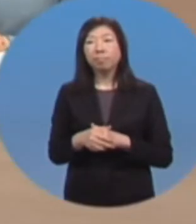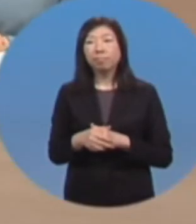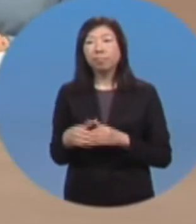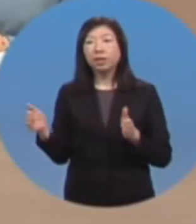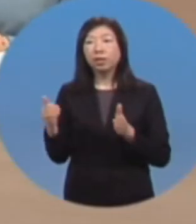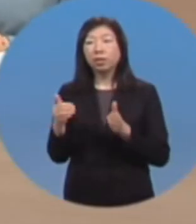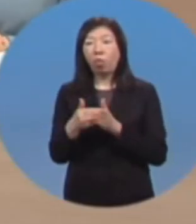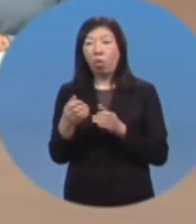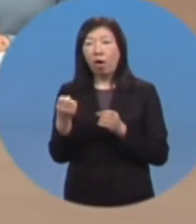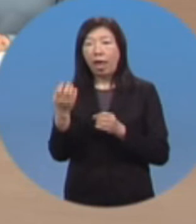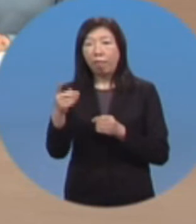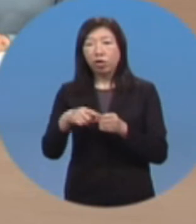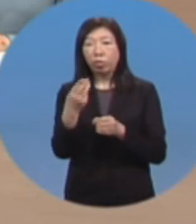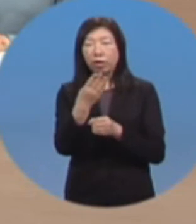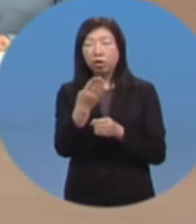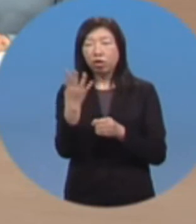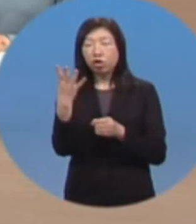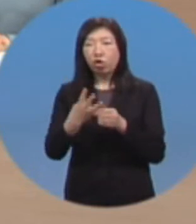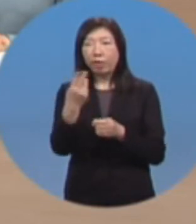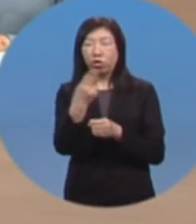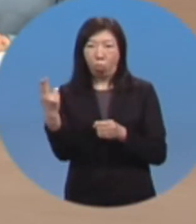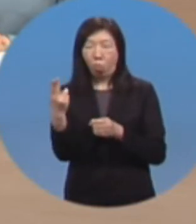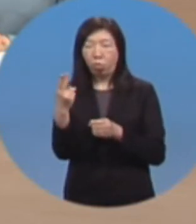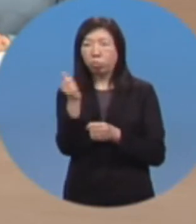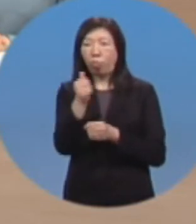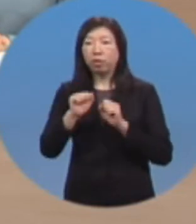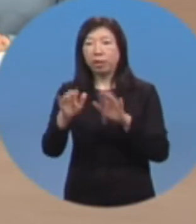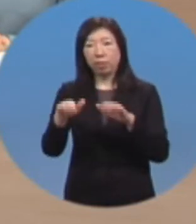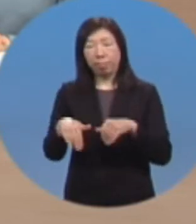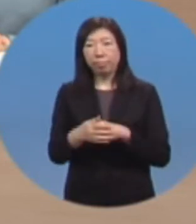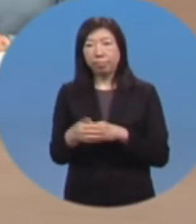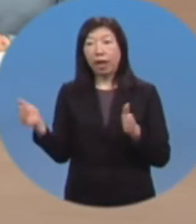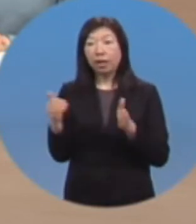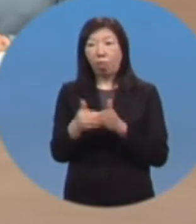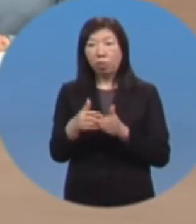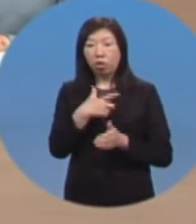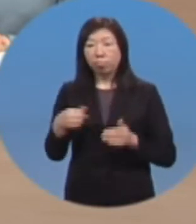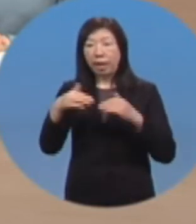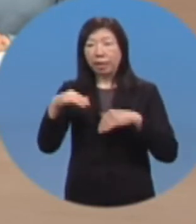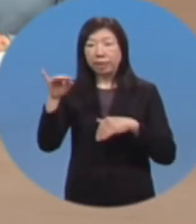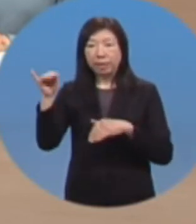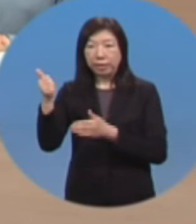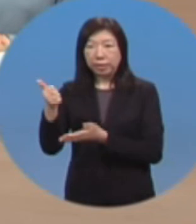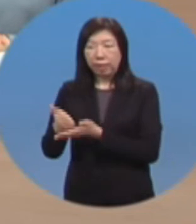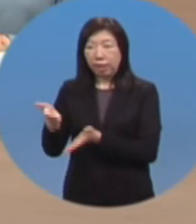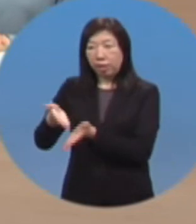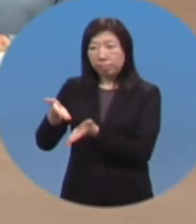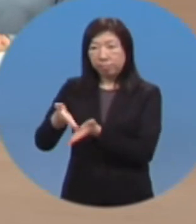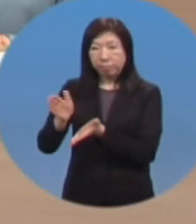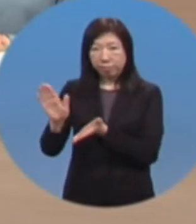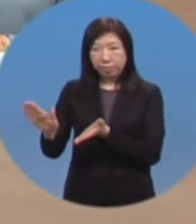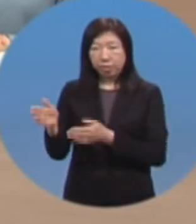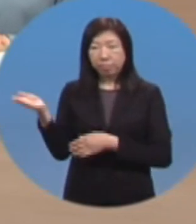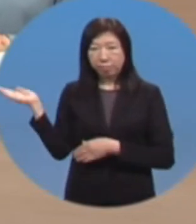以上、令和4年度の千葉県予算の主な事業について紹介しました。 最後に熊谷知事から県民の皆さんへのメッセージです。